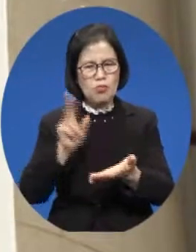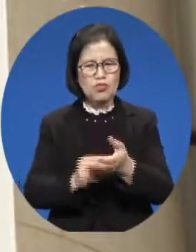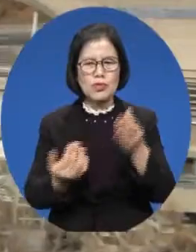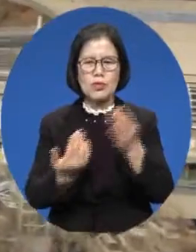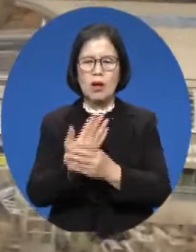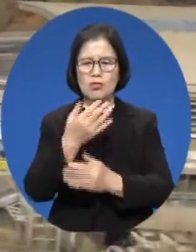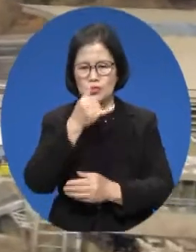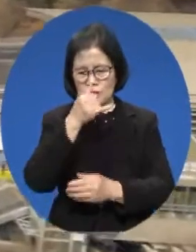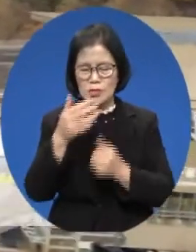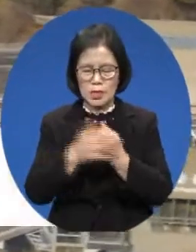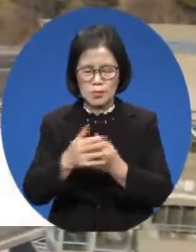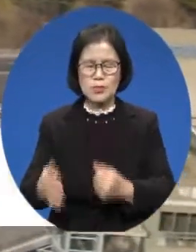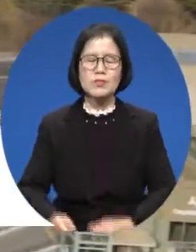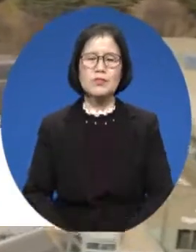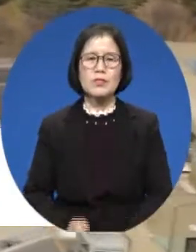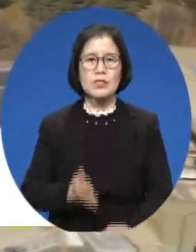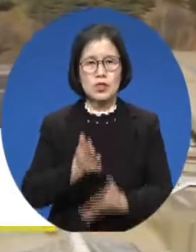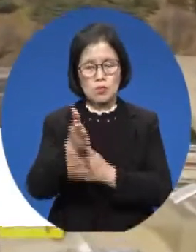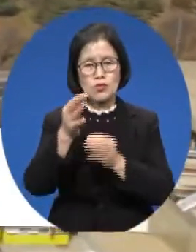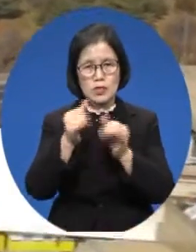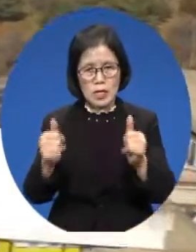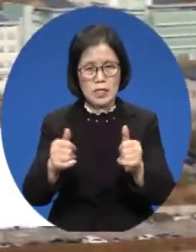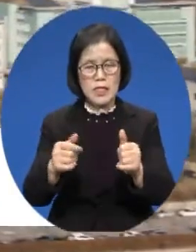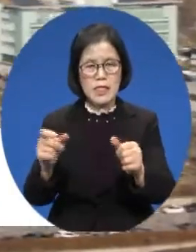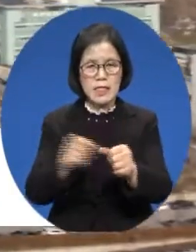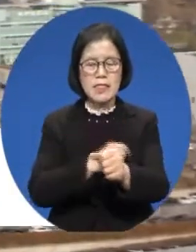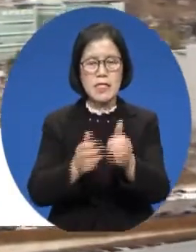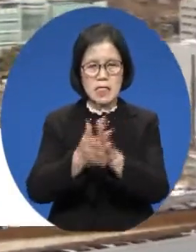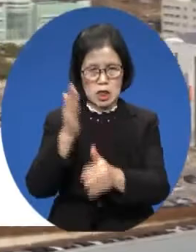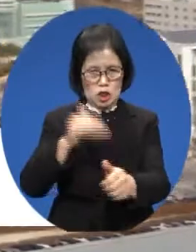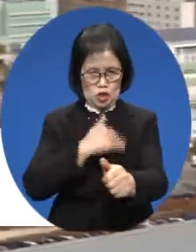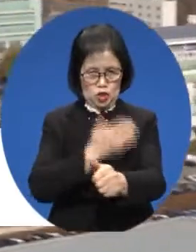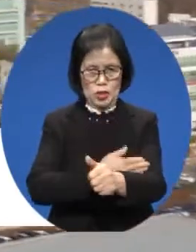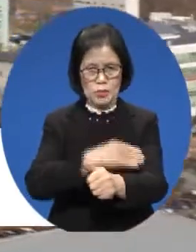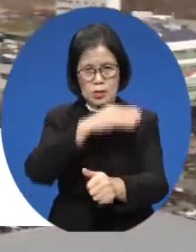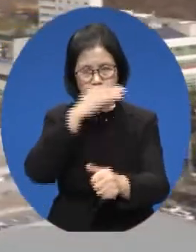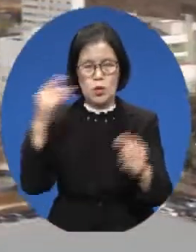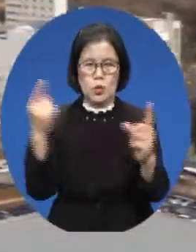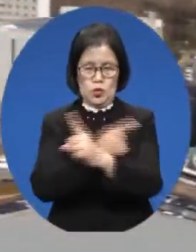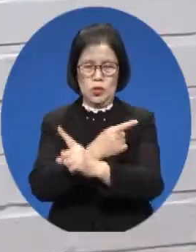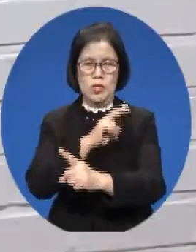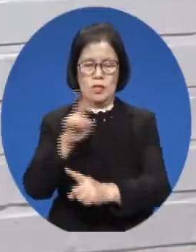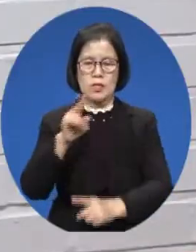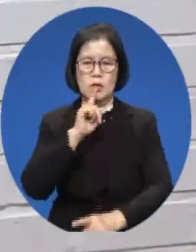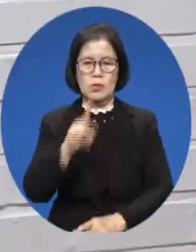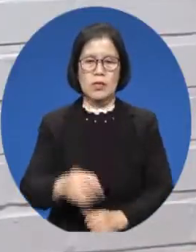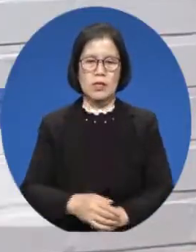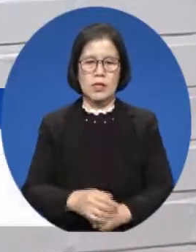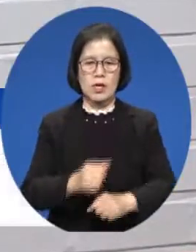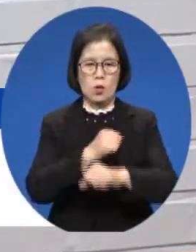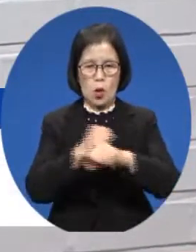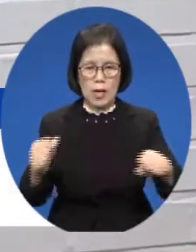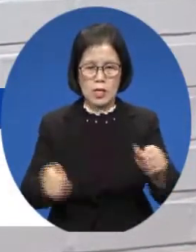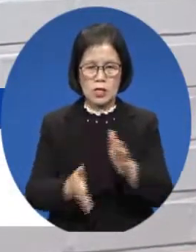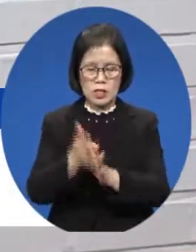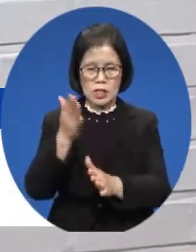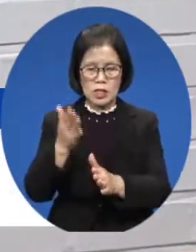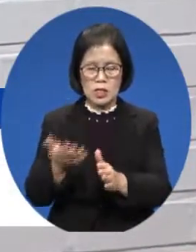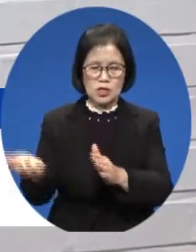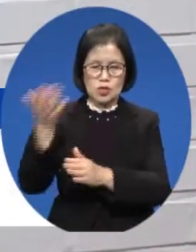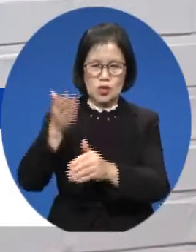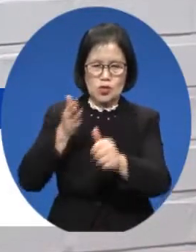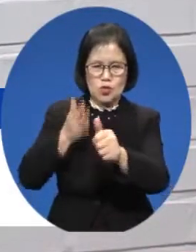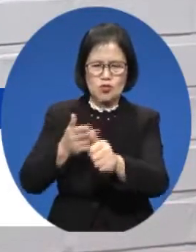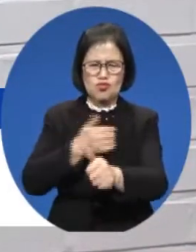때문입니다. 전문가들은 특례시 지위부터 바로잡아야 한다고 강조합니다. 광역시 성격 요구를